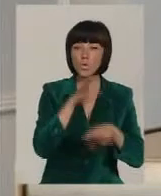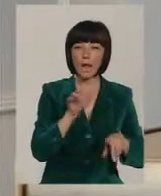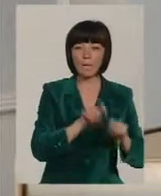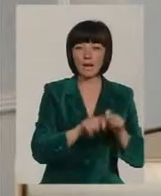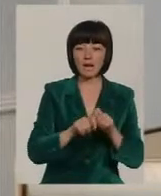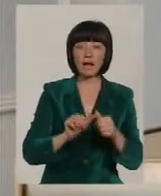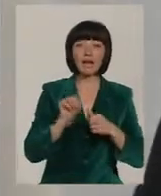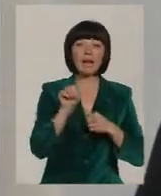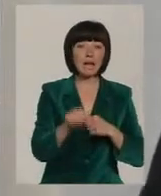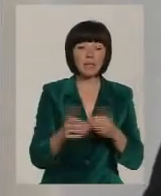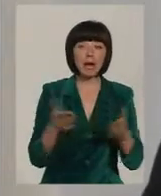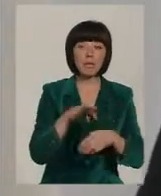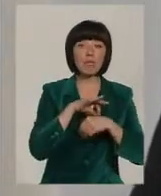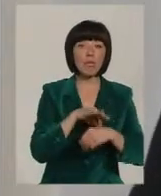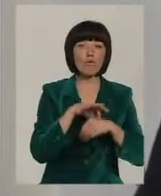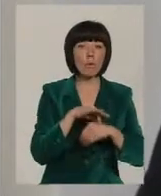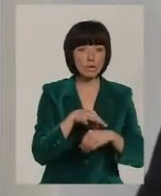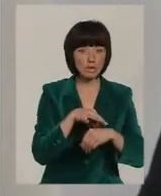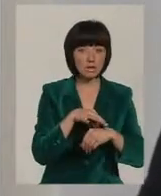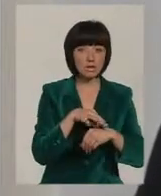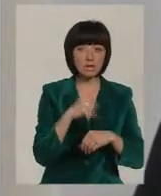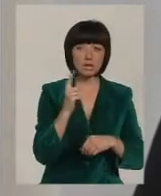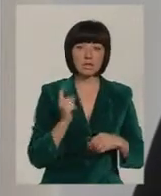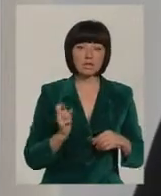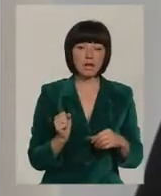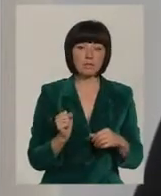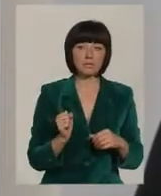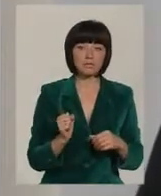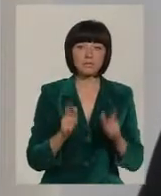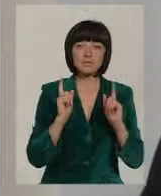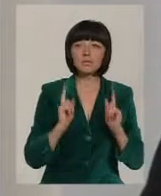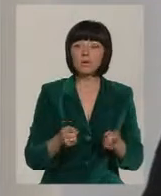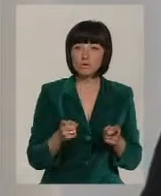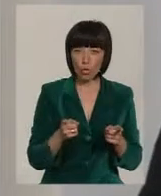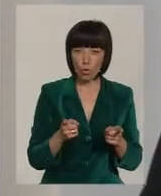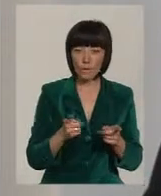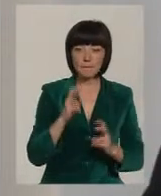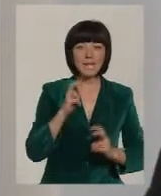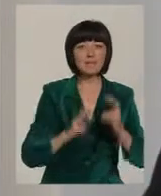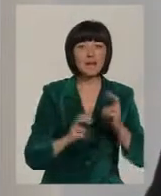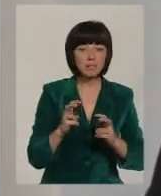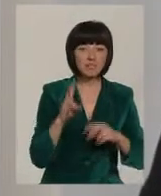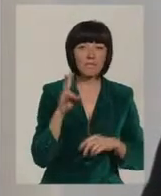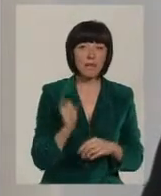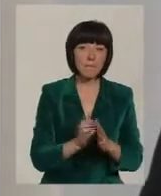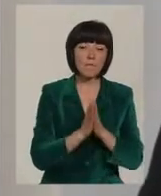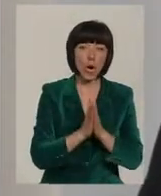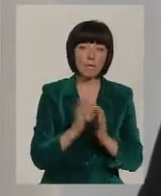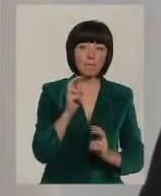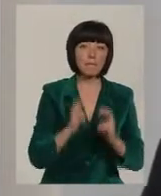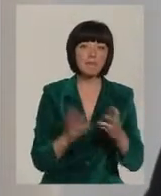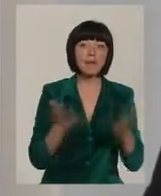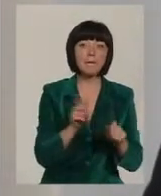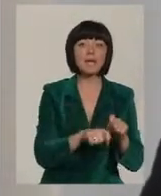перевірок, крім перевірок, які проводяться за згоди підприємства, яке, тобто на прохання підприємства,